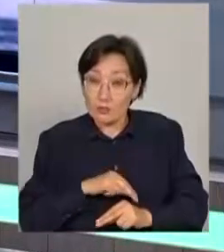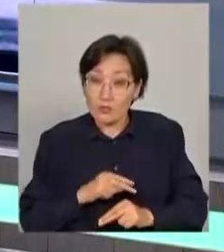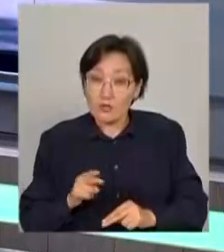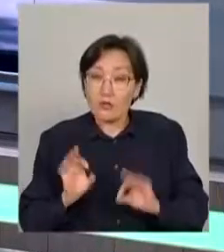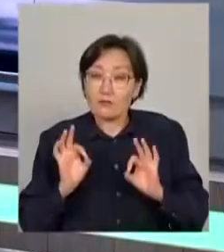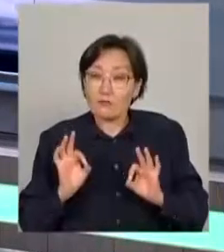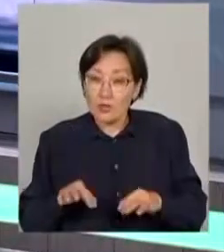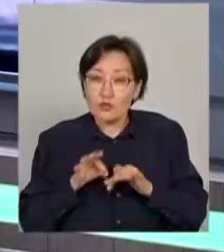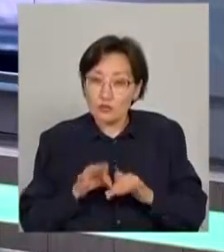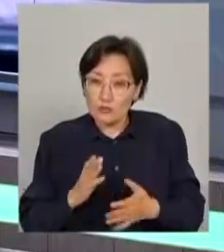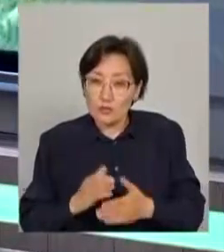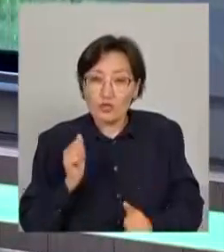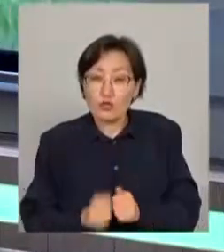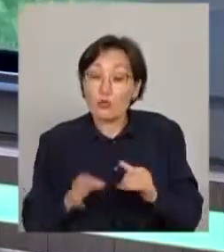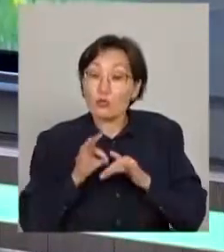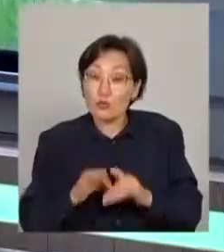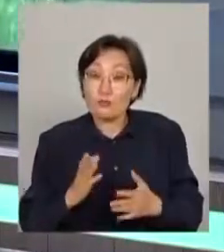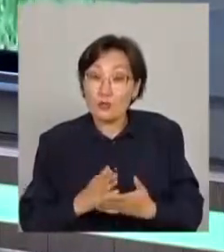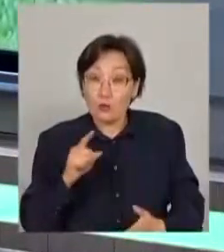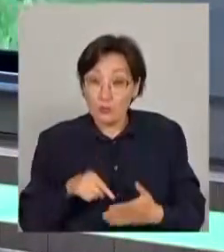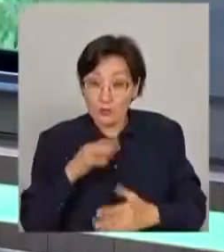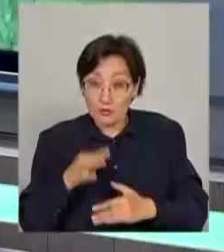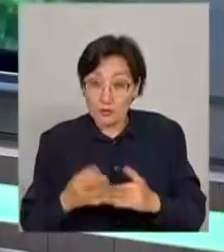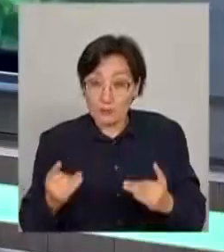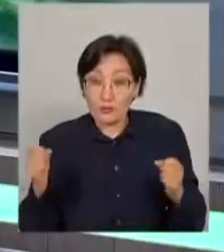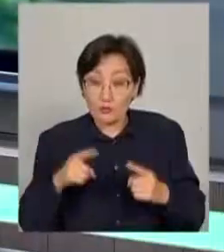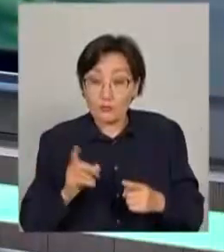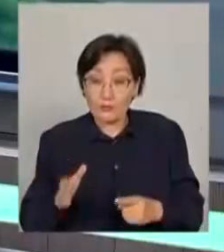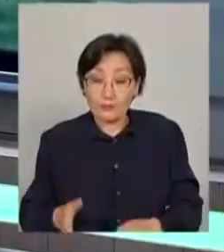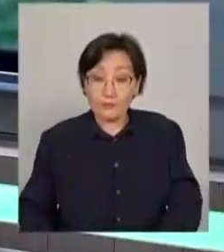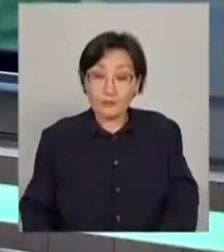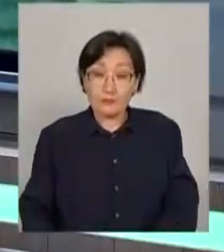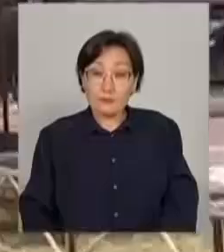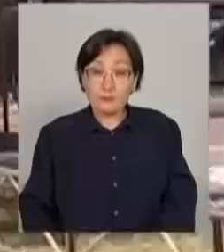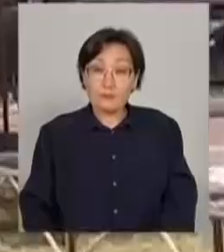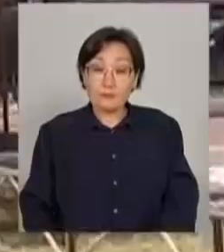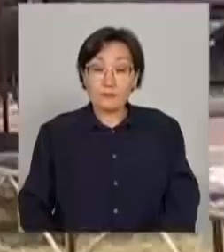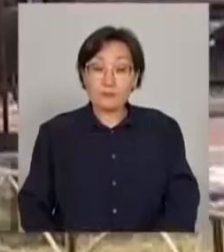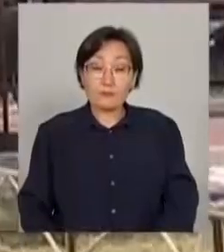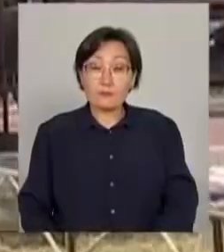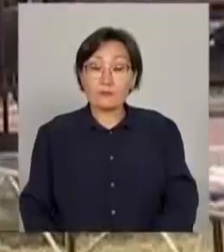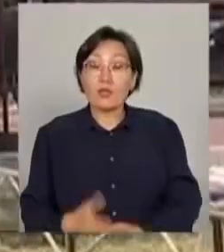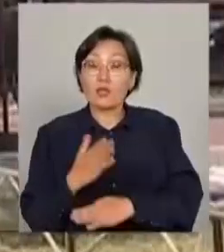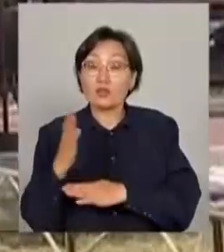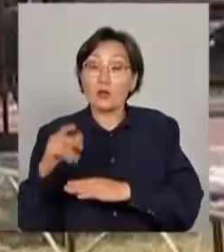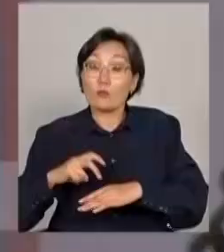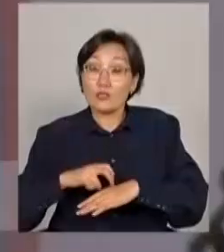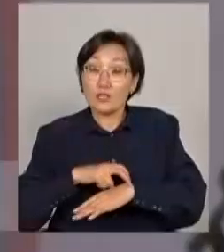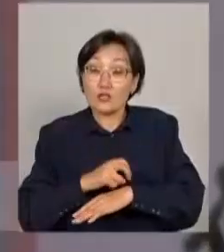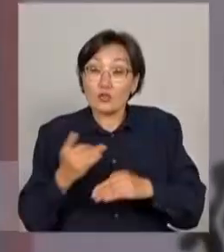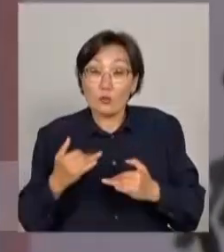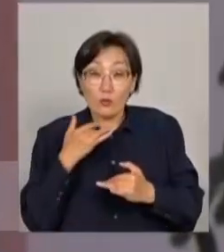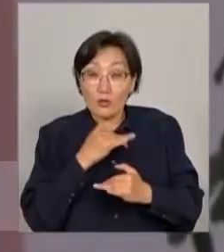қаншалықты жиі өткізеді? Бұл сұрақтарға әріптесім Гүлмарал Айзатқызы жауап іздеп көрген еді. Ағаш қандаласы қазір